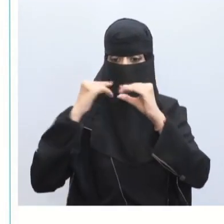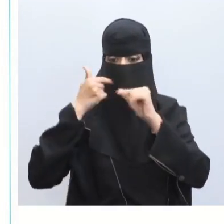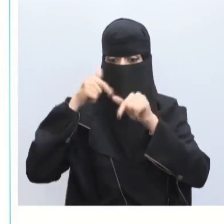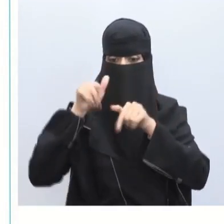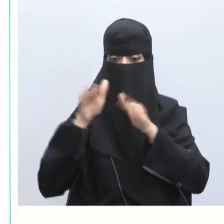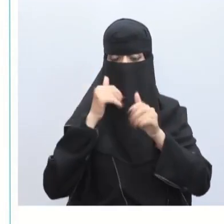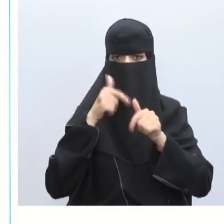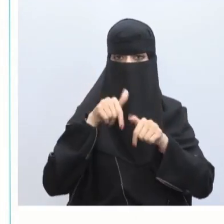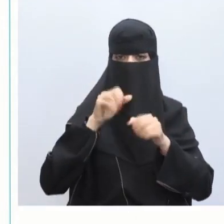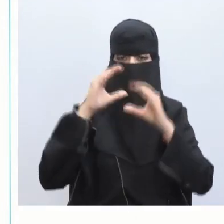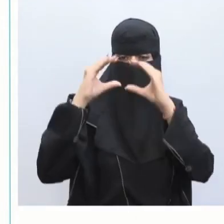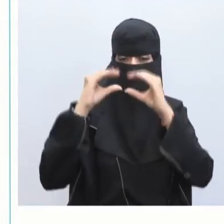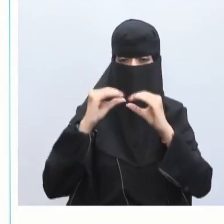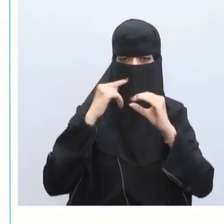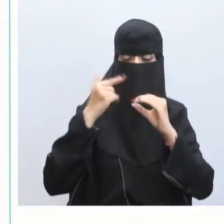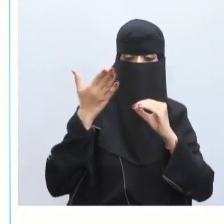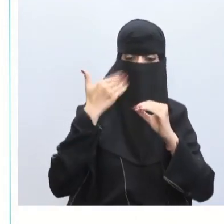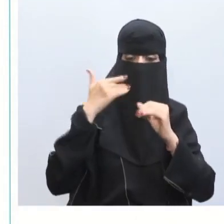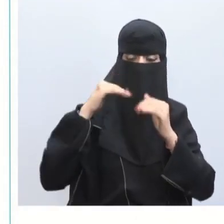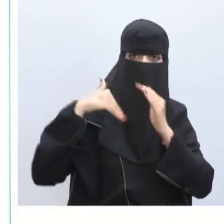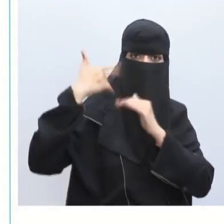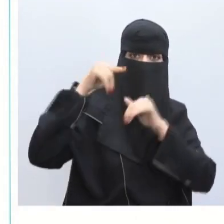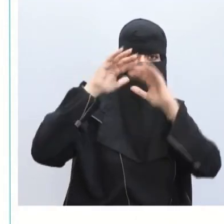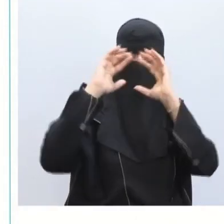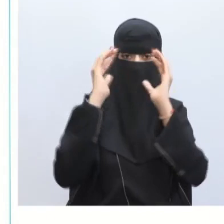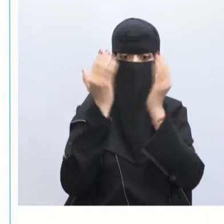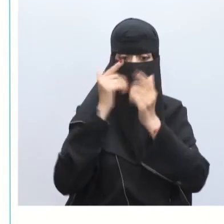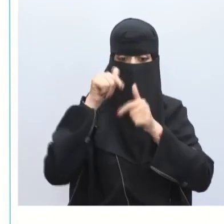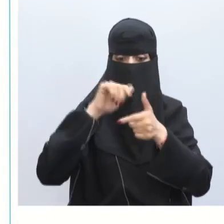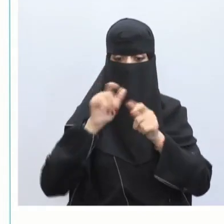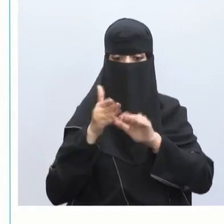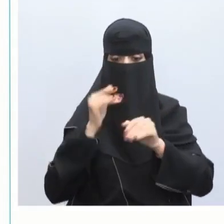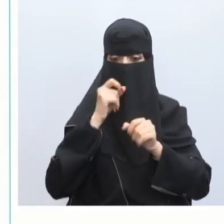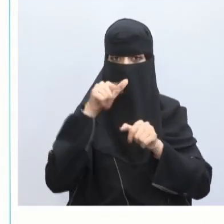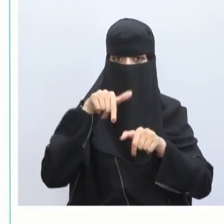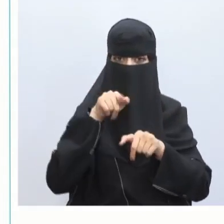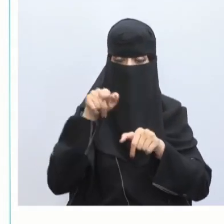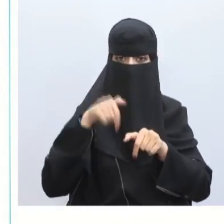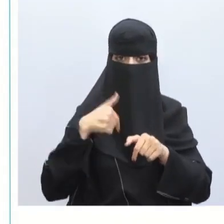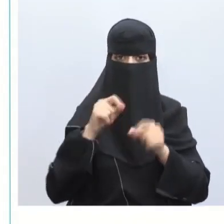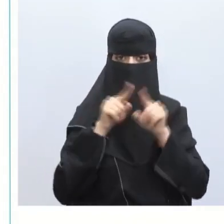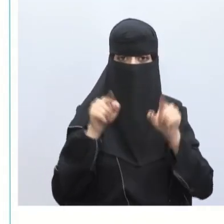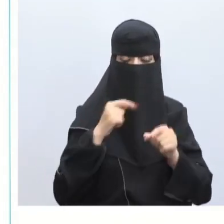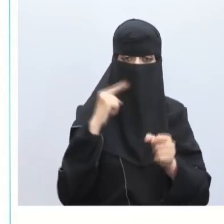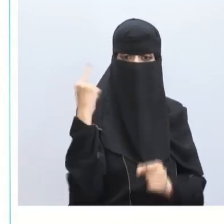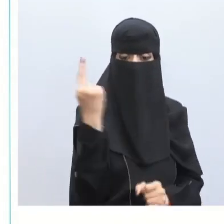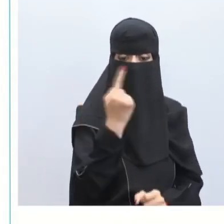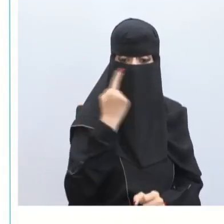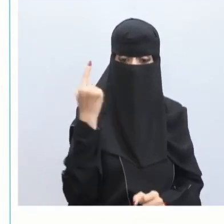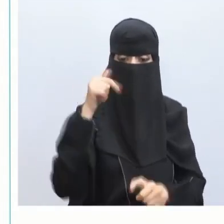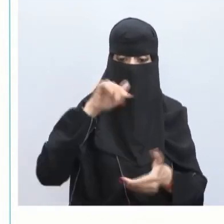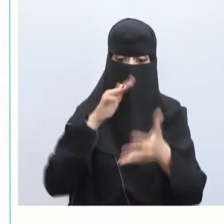الرطوبه وضغط الهواء في الغلاف الجوي كما يخبرنا هذا الجهاز عن